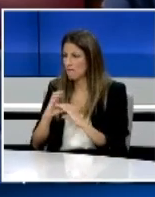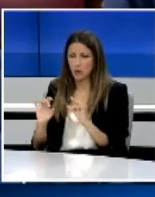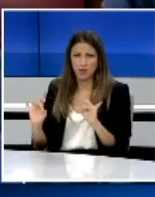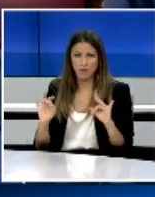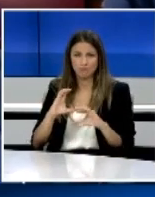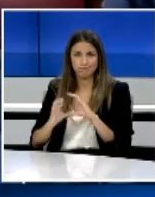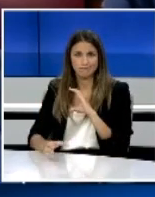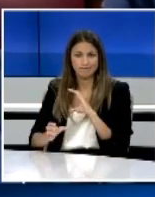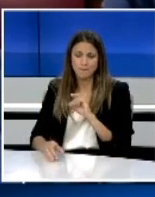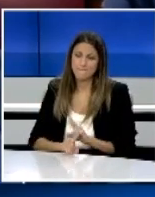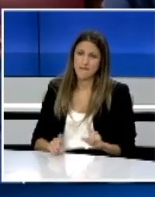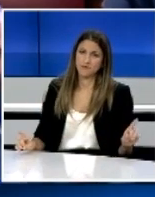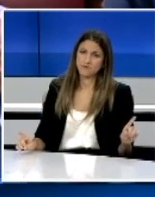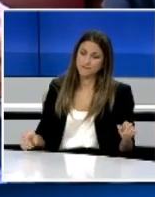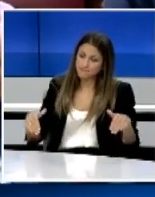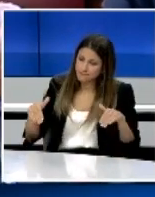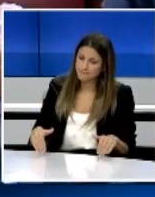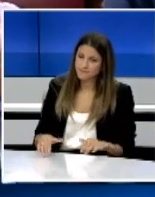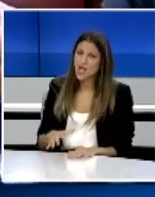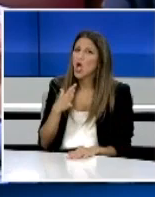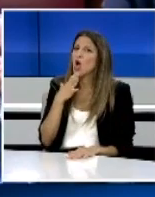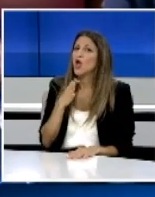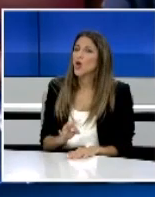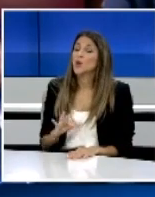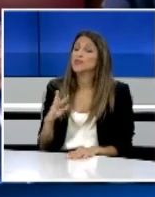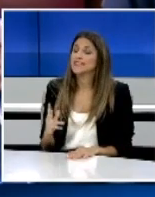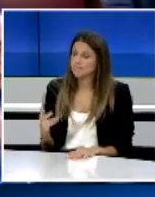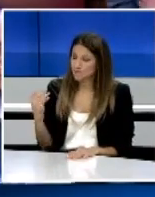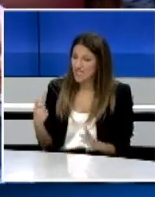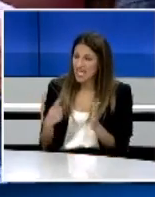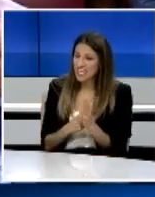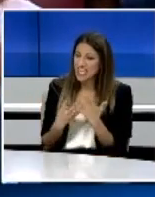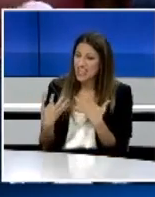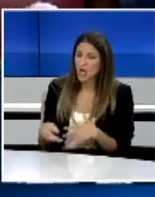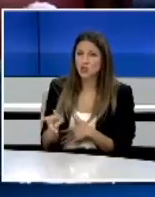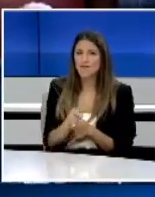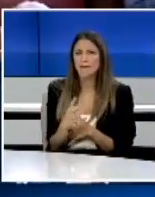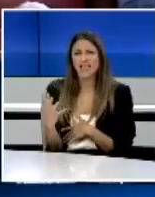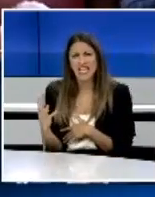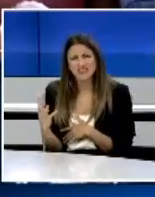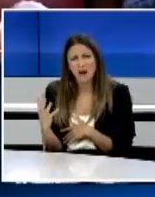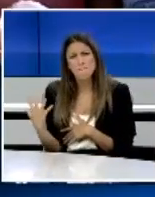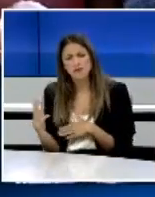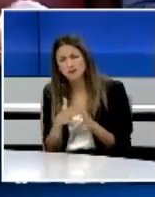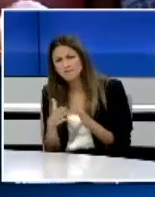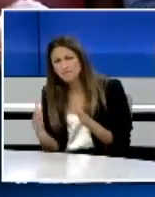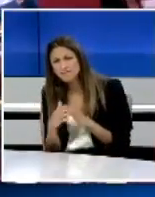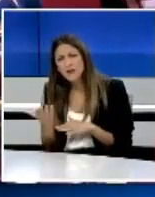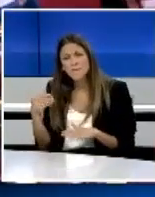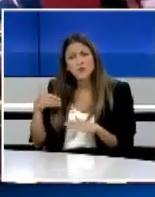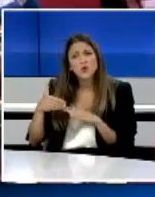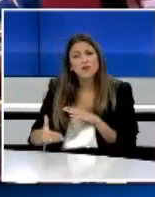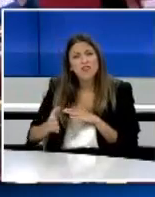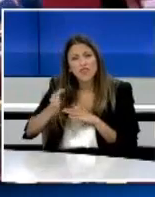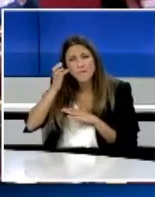την μεταπολίτευση σε αυτόν τον τόπο την έφεραν οι αγώνες του ελληνικού λαού. Οι αγώνες του ελληνικού λαού για δημοκρατία και